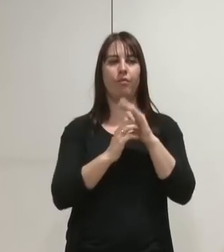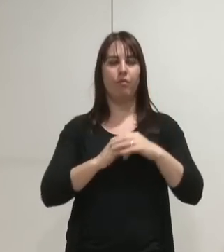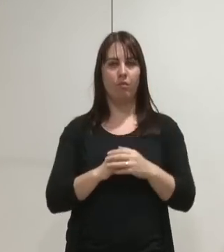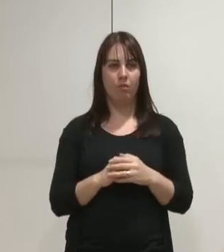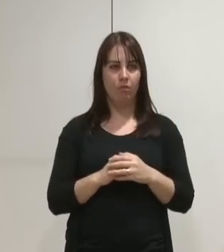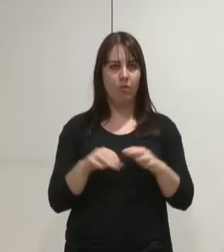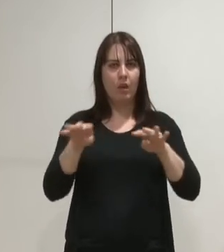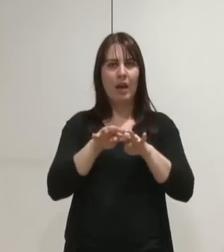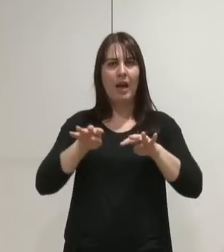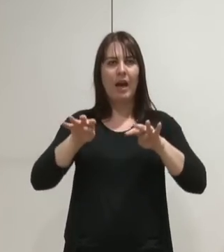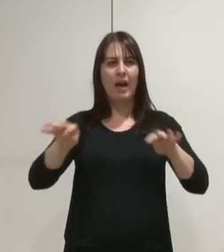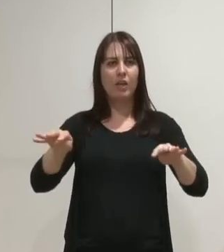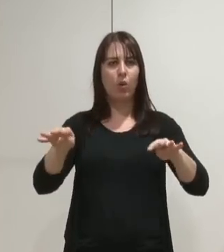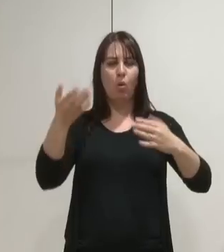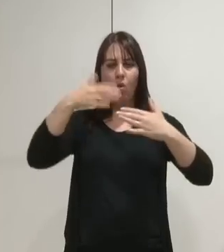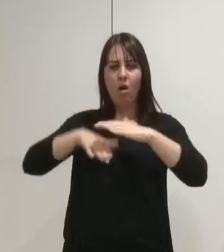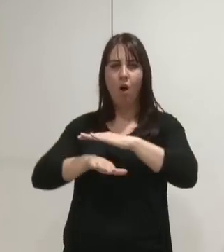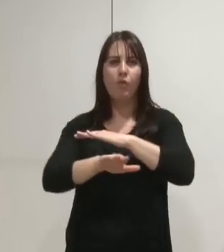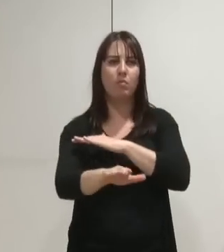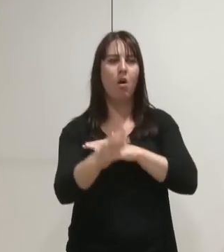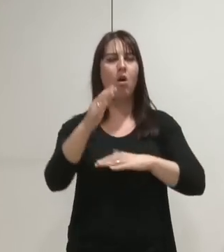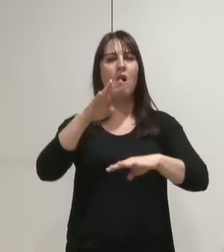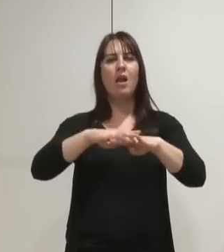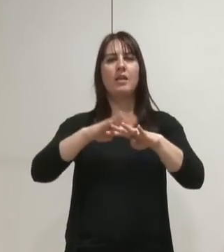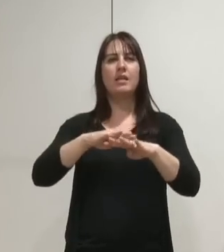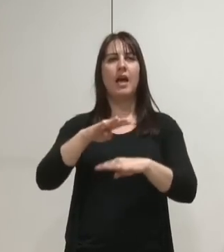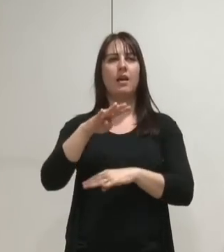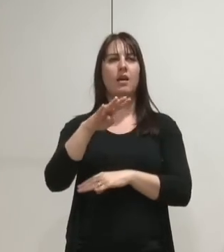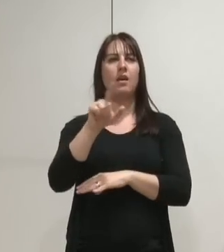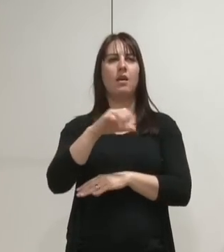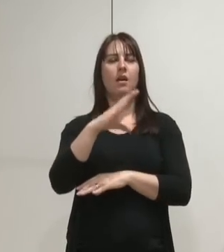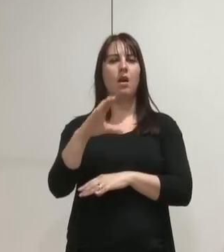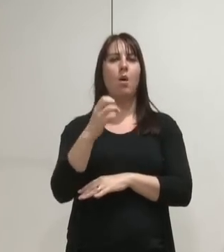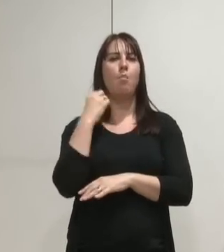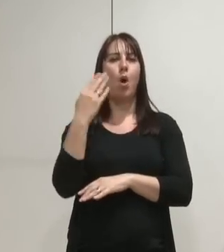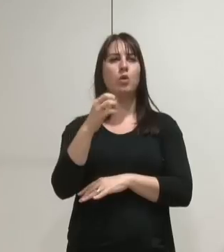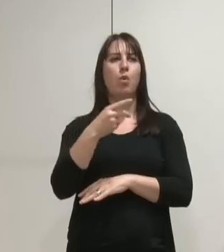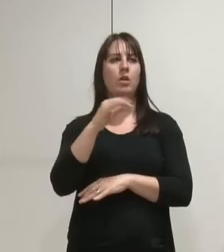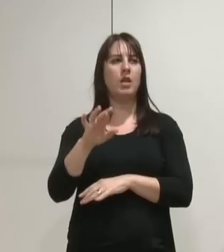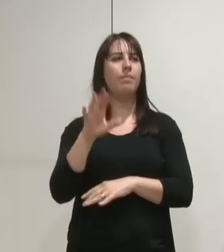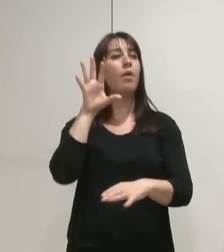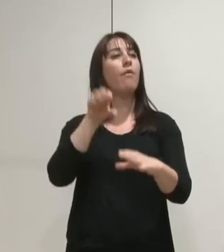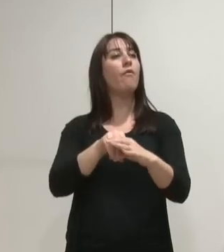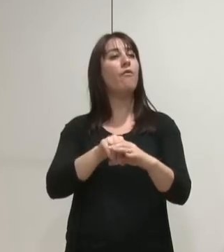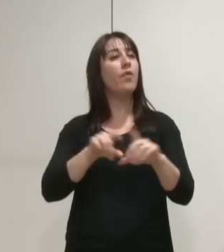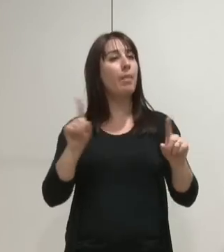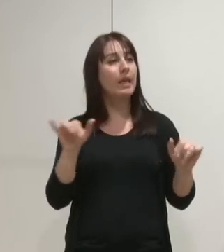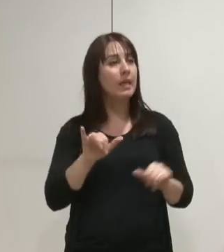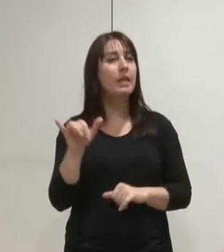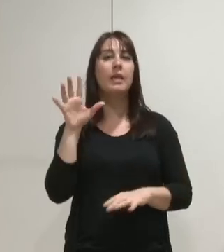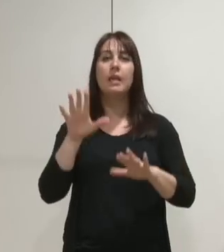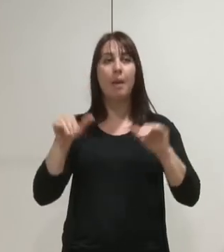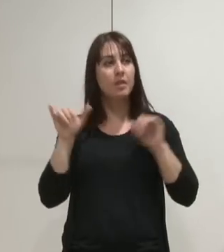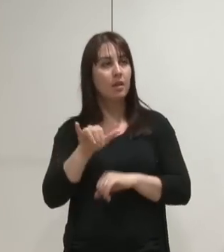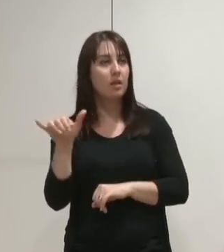de réseau sur la ZAC blancheemier je la mets au voix qui ne prend pas part au vote qui s abstient